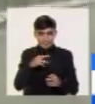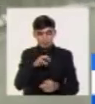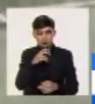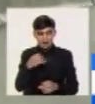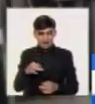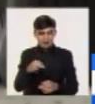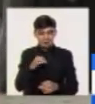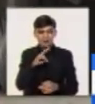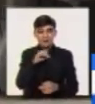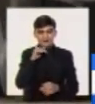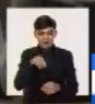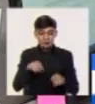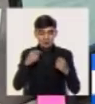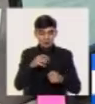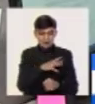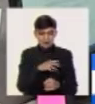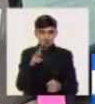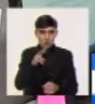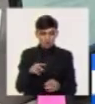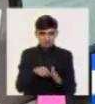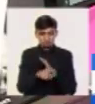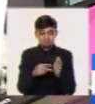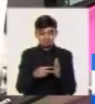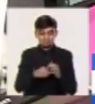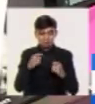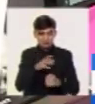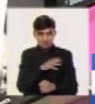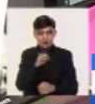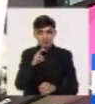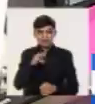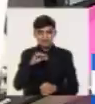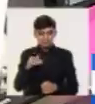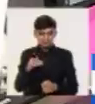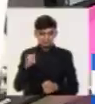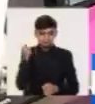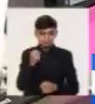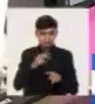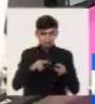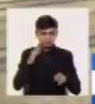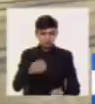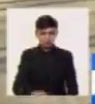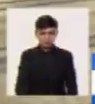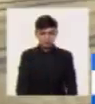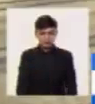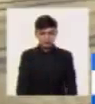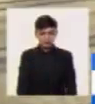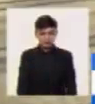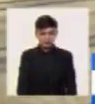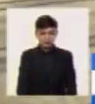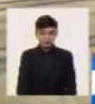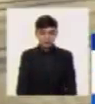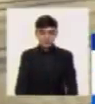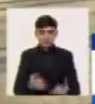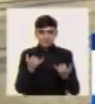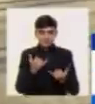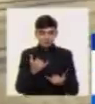қағазбен сататын ұлттық қордың қаржысын долларлық активтерге салған елге жығылғанға жұдырық болады дейді. Қазір Құрама